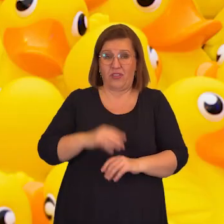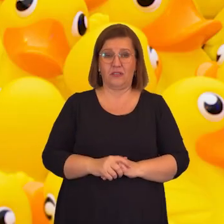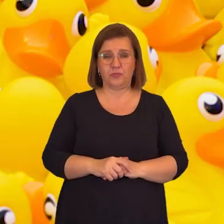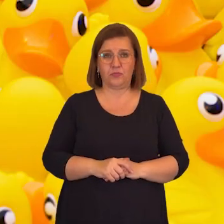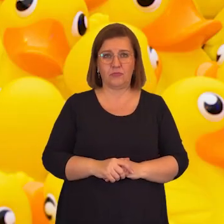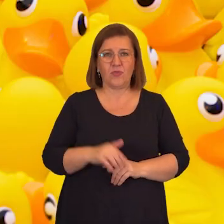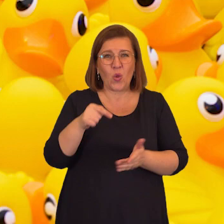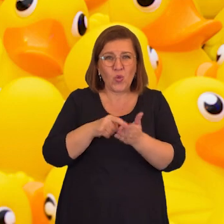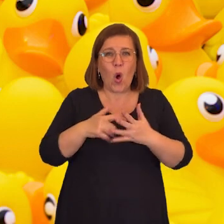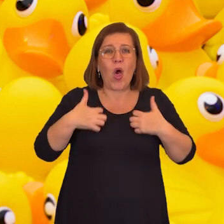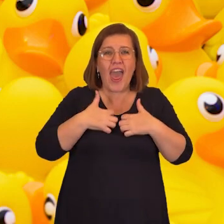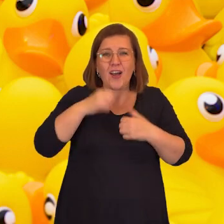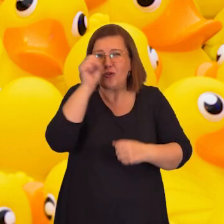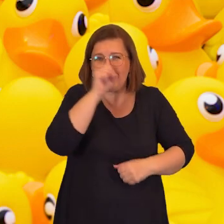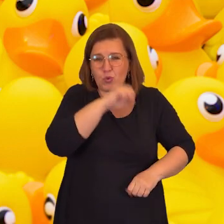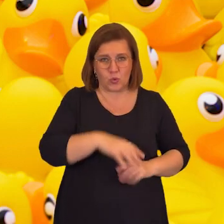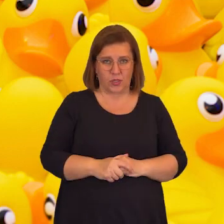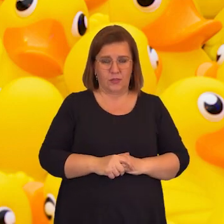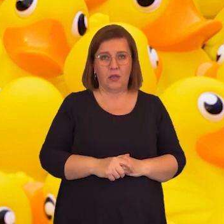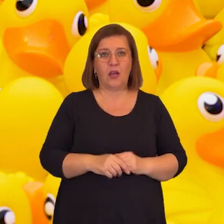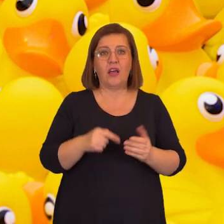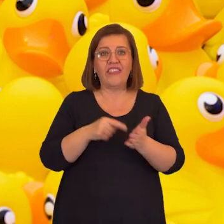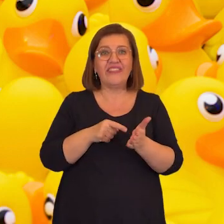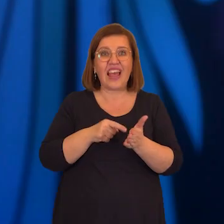To jest ekościema. I wtedy dochodzimy do sedna.